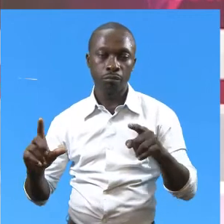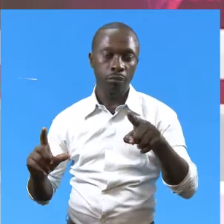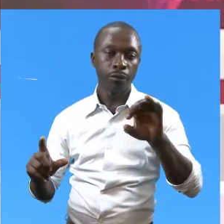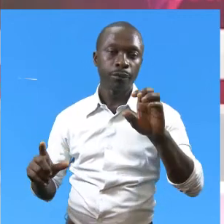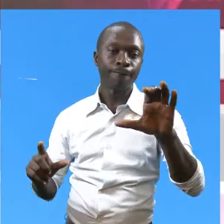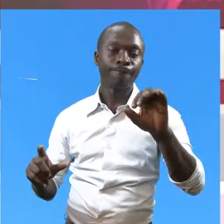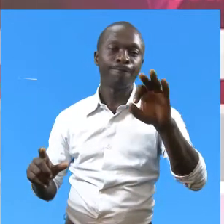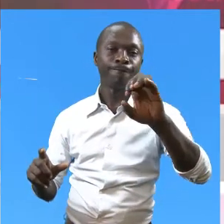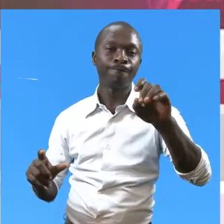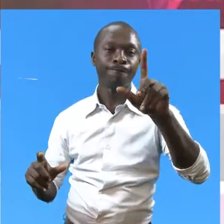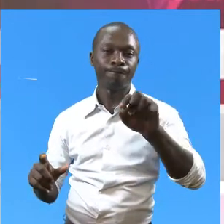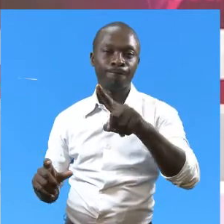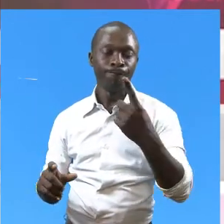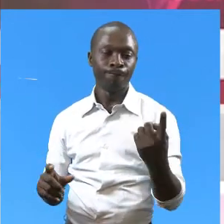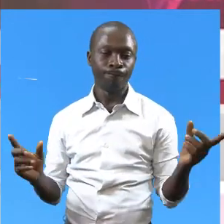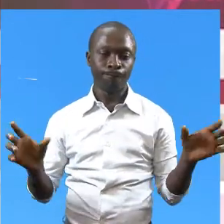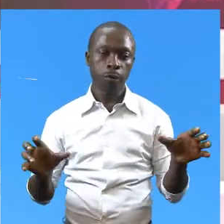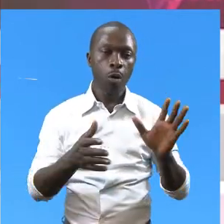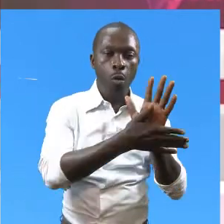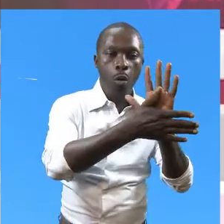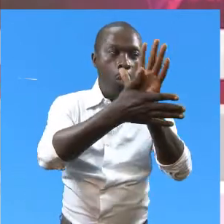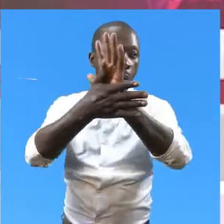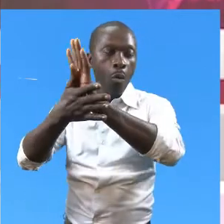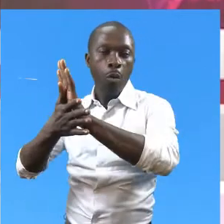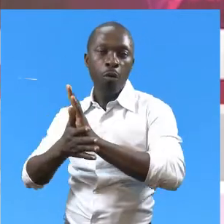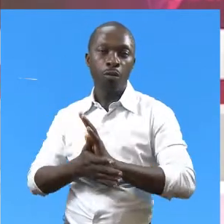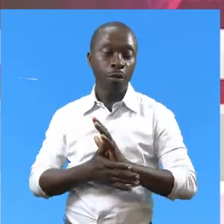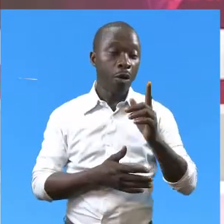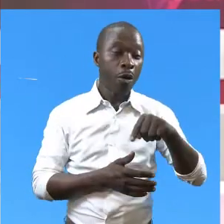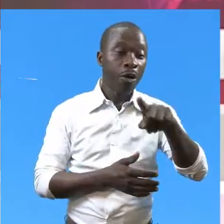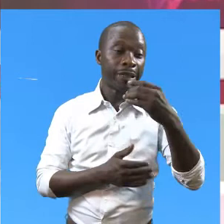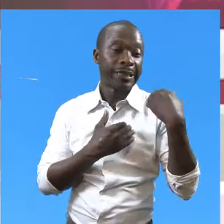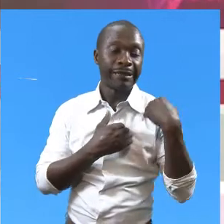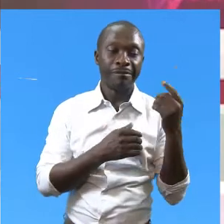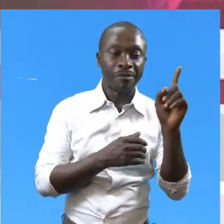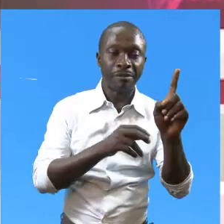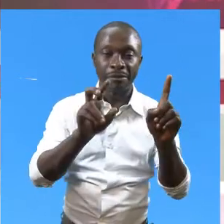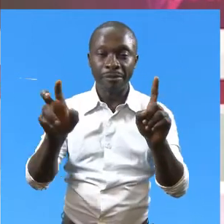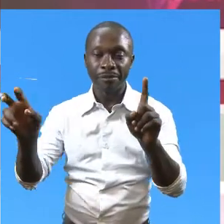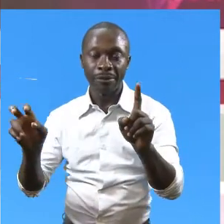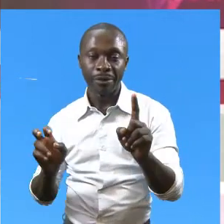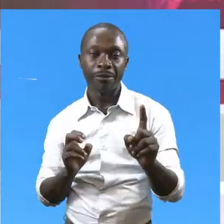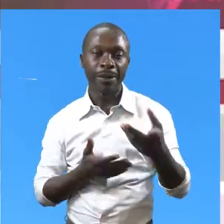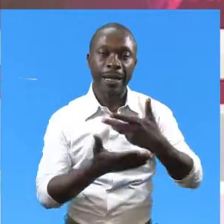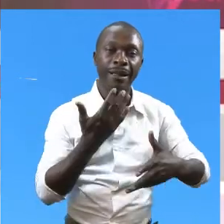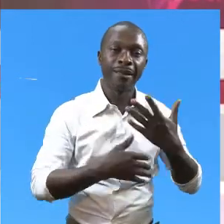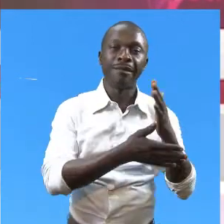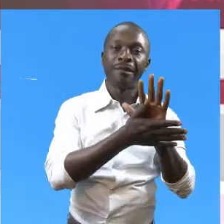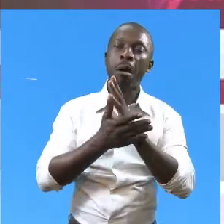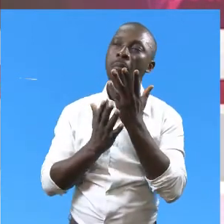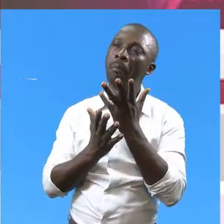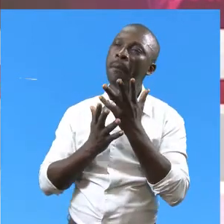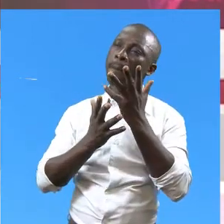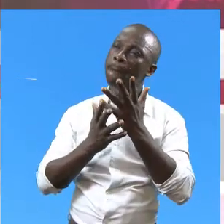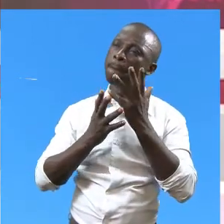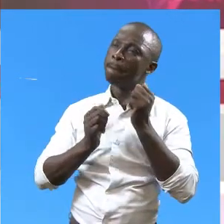Viron Mosogo, en bas d'origine congolaise, assisté de ses collaborateurs Rolf Tanner et Sol Matt et